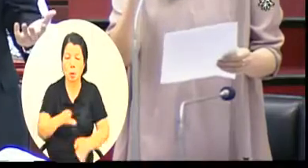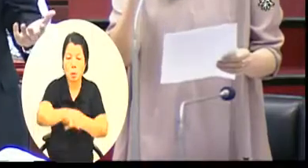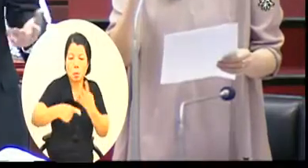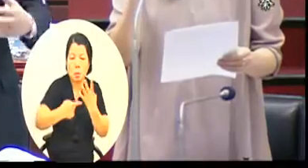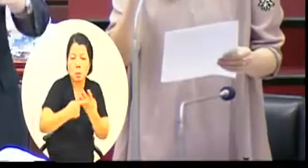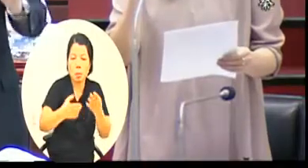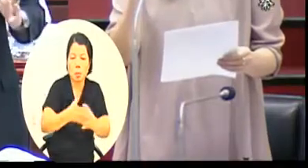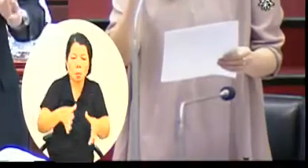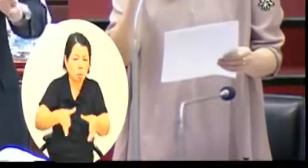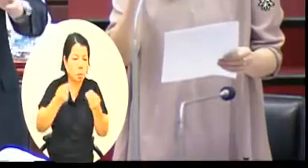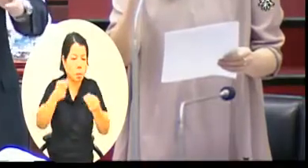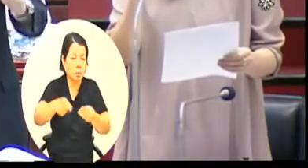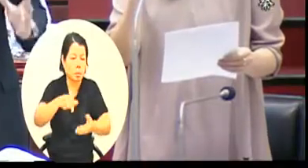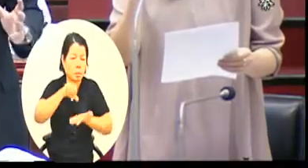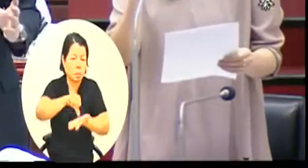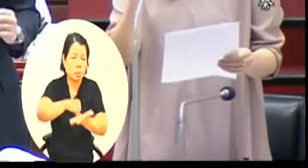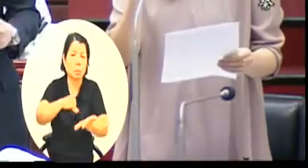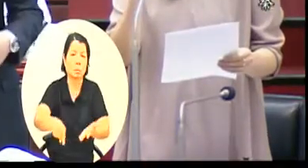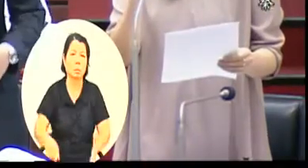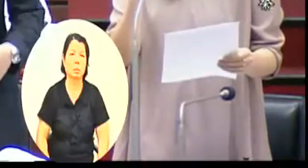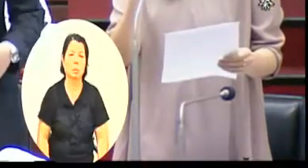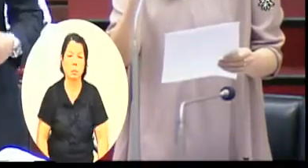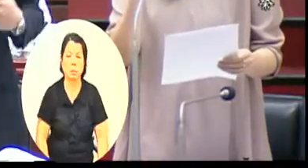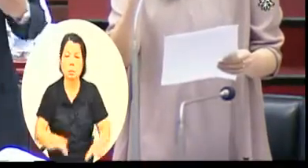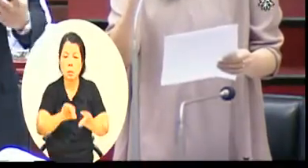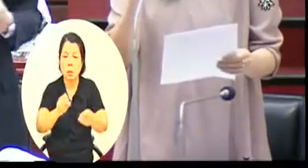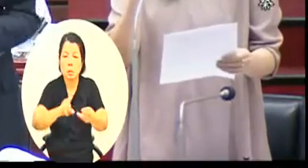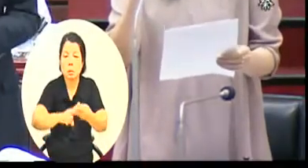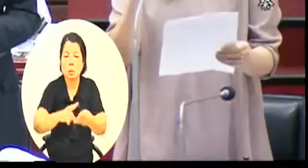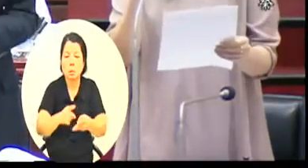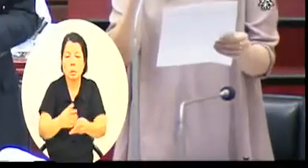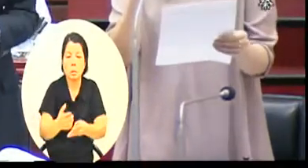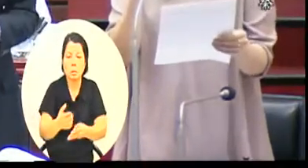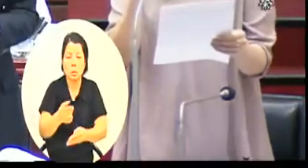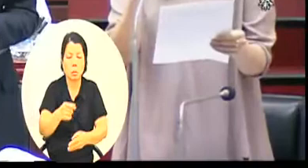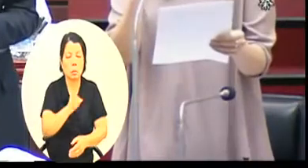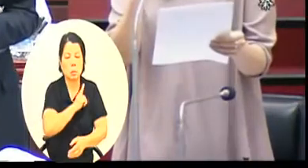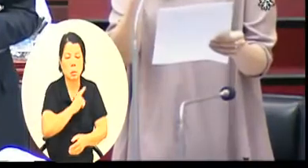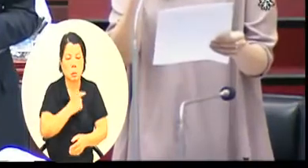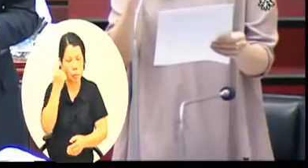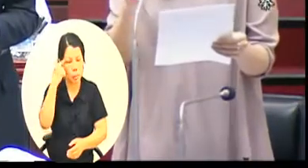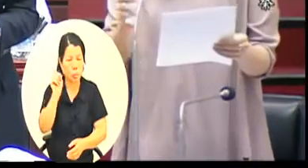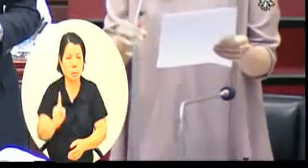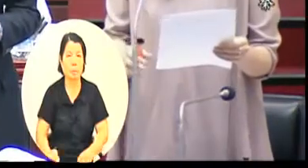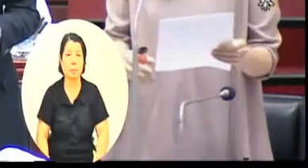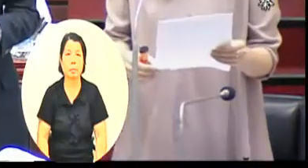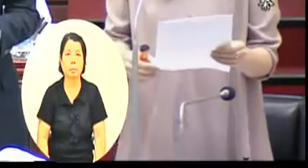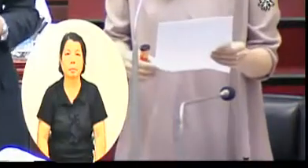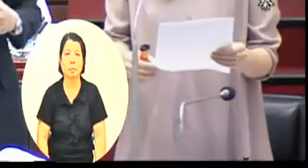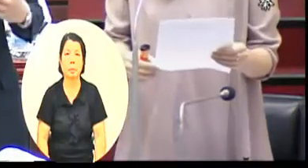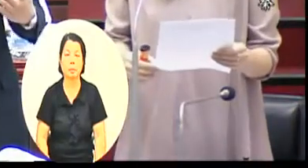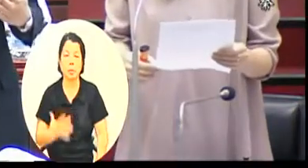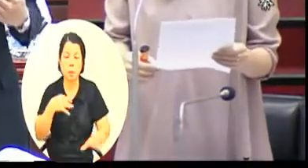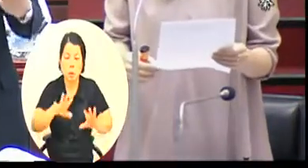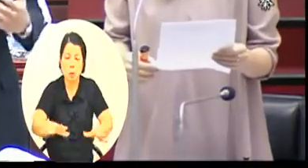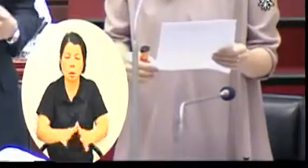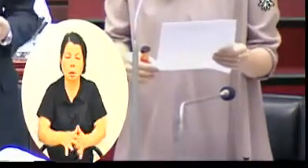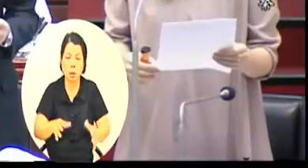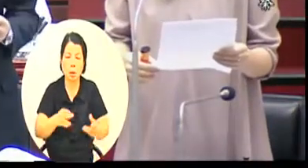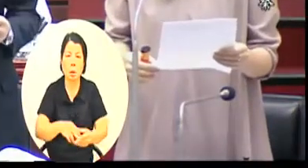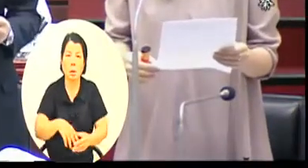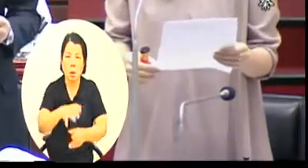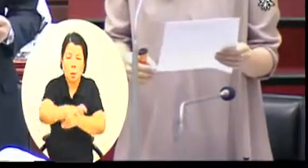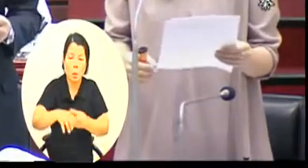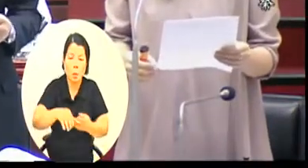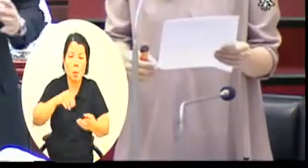要。那当然，最重要还有一个是地主本身的意愿啊，因为有时候这些农业区事实上也存在着，地主他事实上有务农